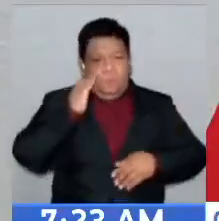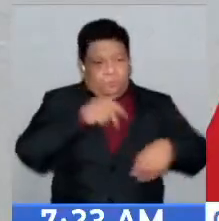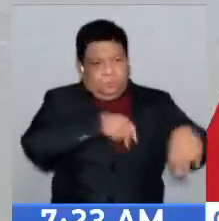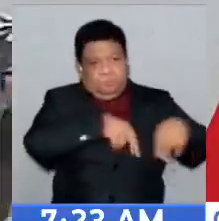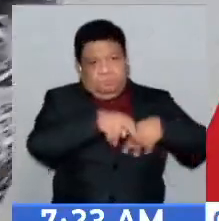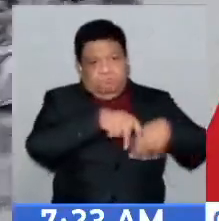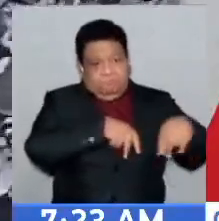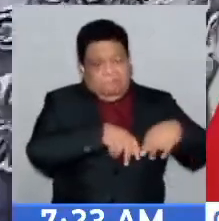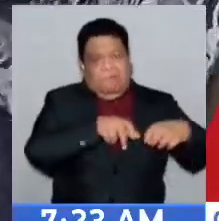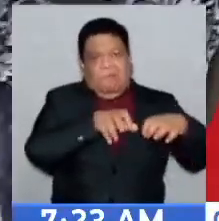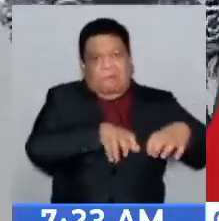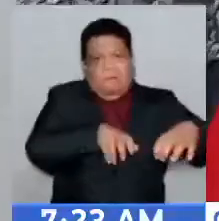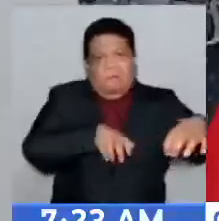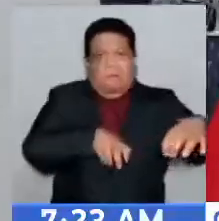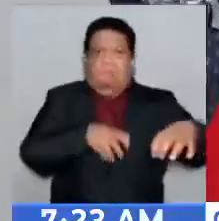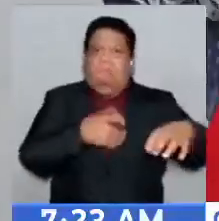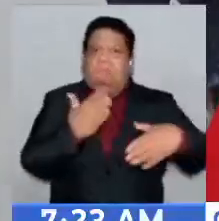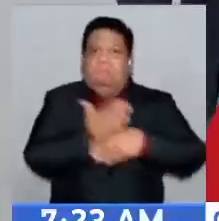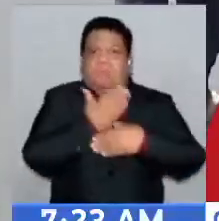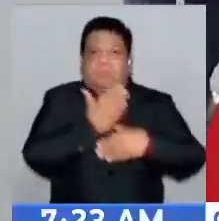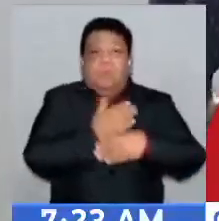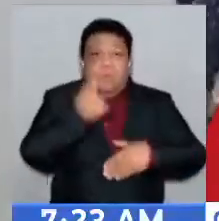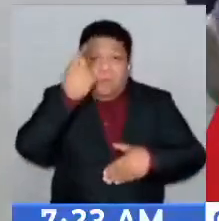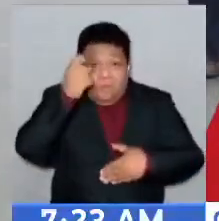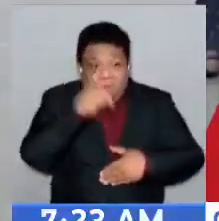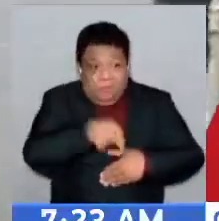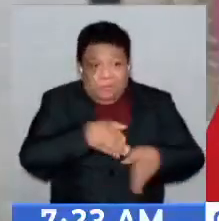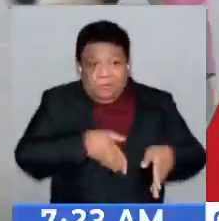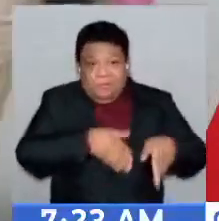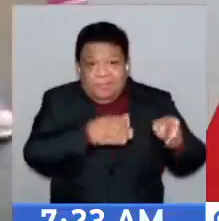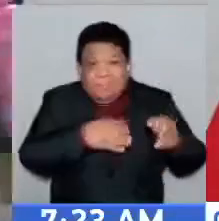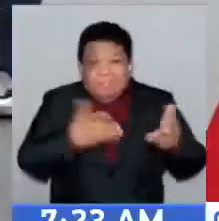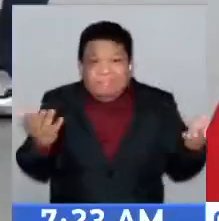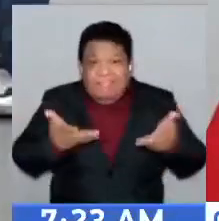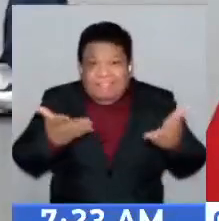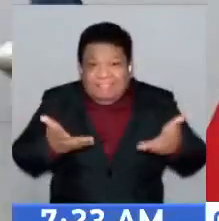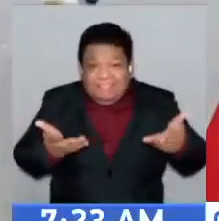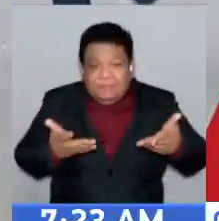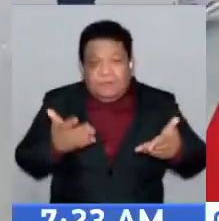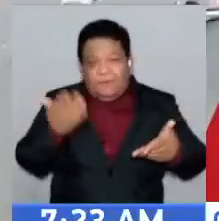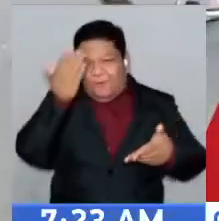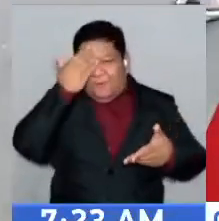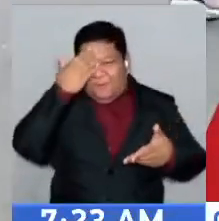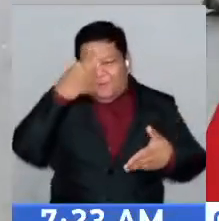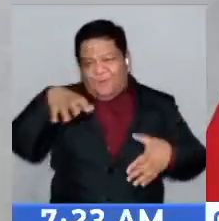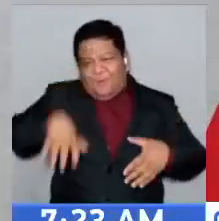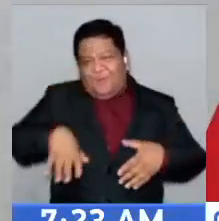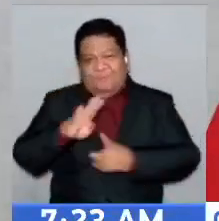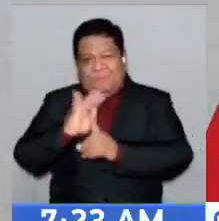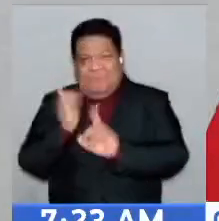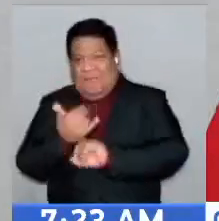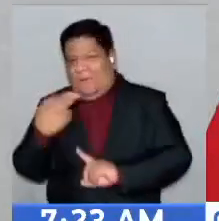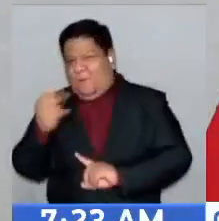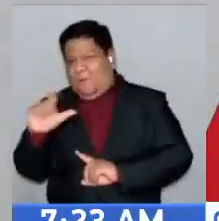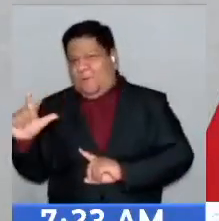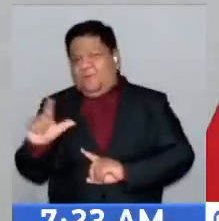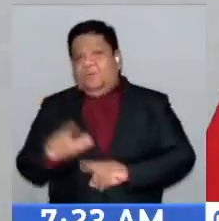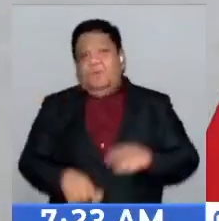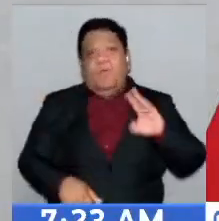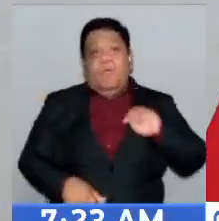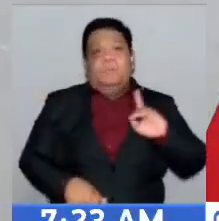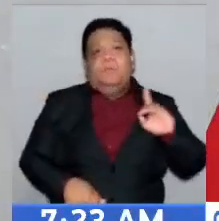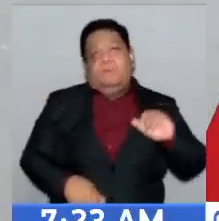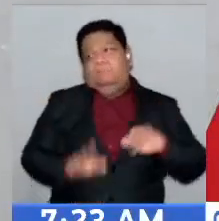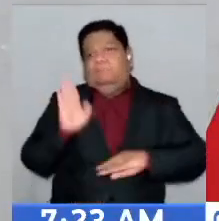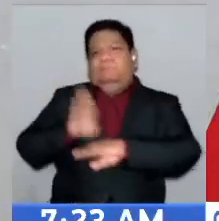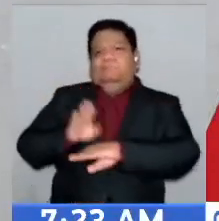yung lugar na yan, nakakatawa, kasi nasa tapat lang mismo ng barangay hall. Kaya yung MMDA, pinagsabihan ngayon yung mga barangay tanod na